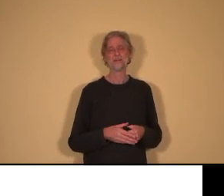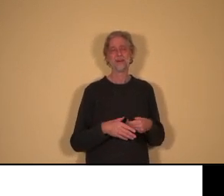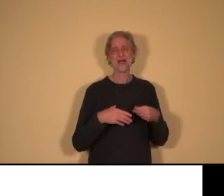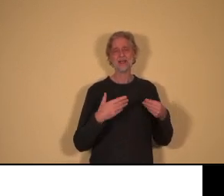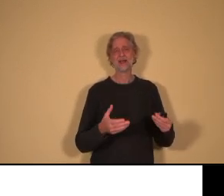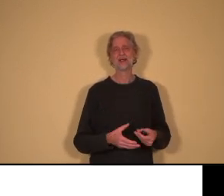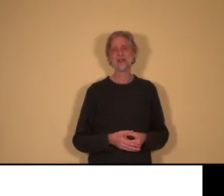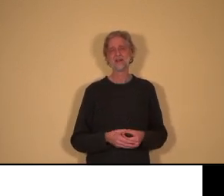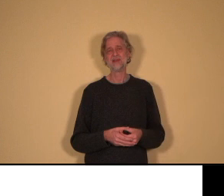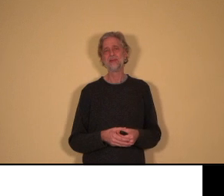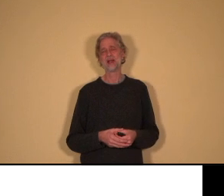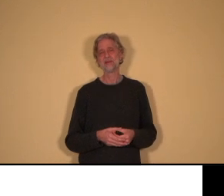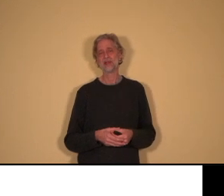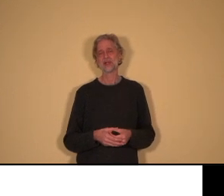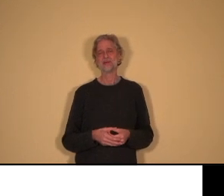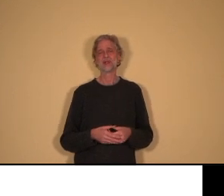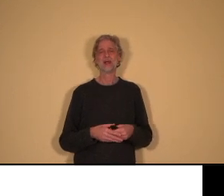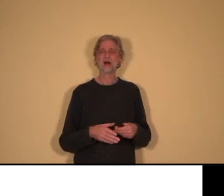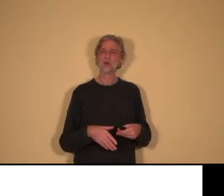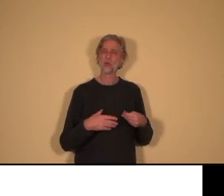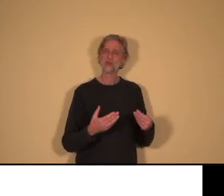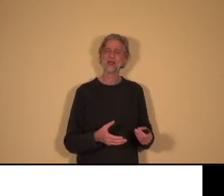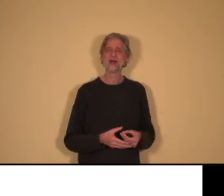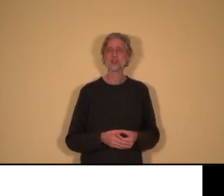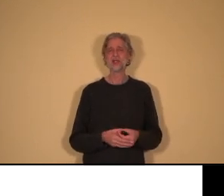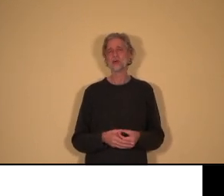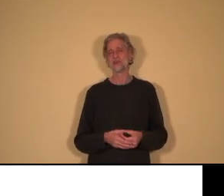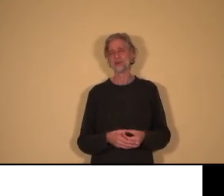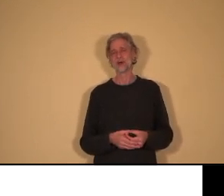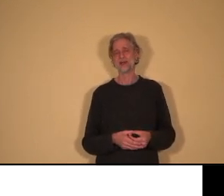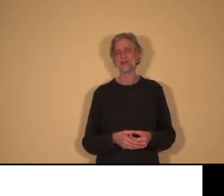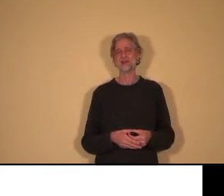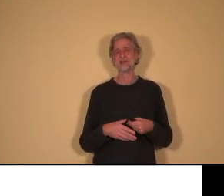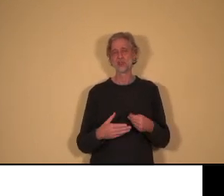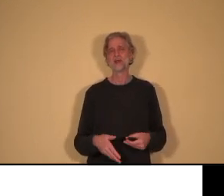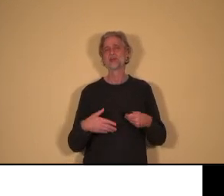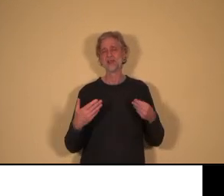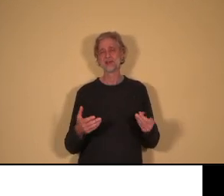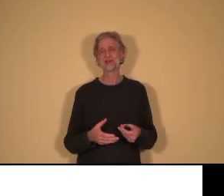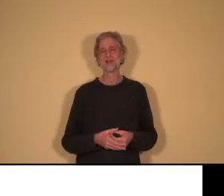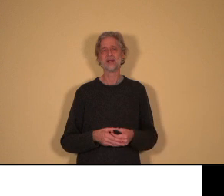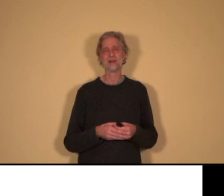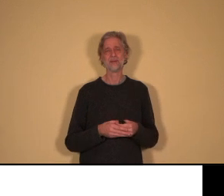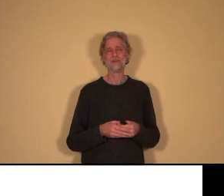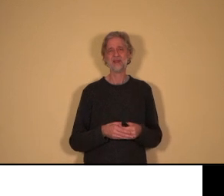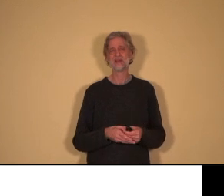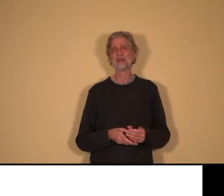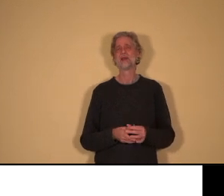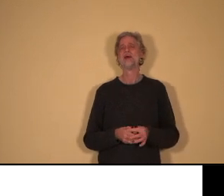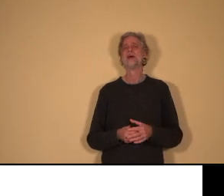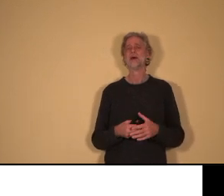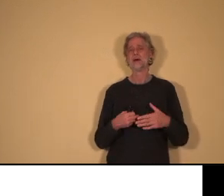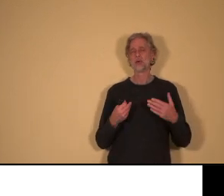werden bei der intensiven Landwirtschaft auch große Mengen an Stickoxid freigesetzt. Stickoxid ist ein